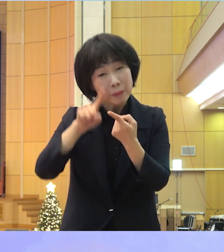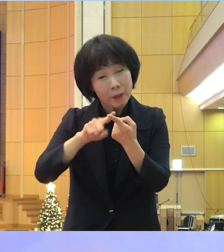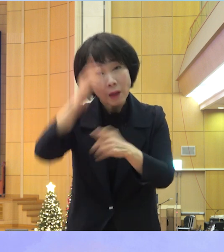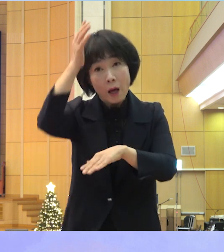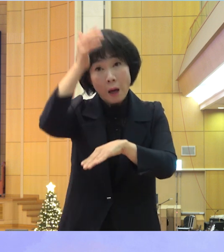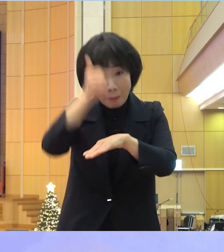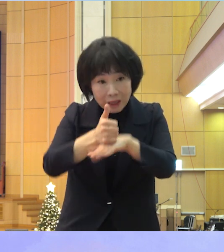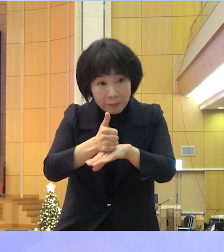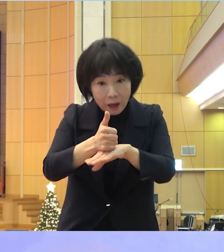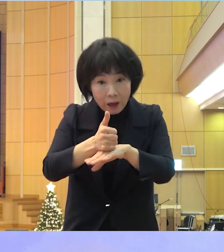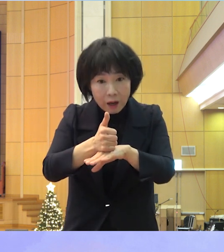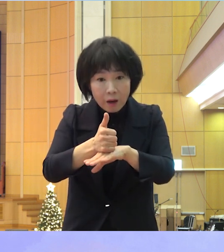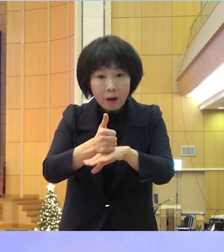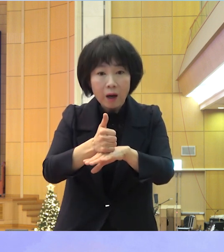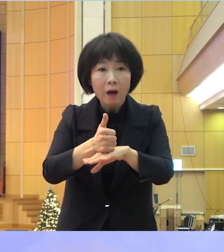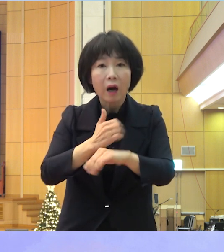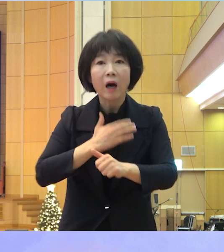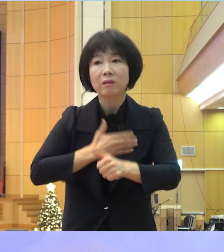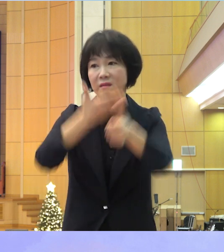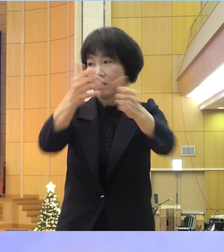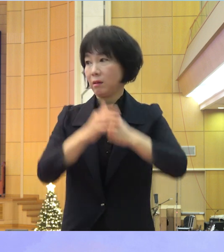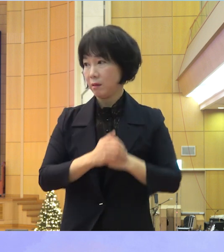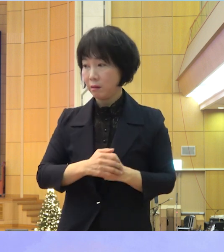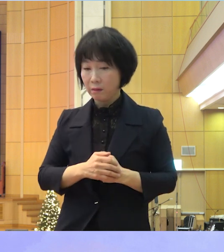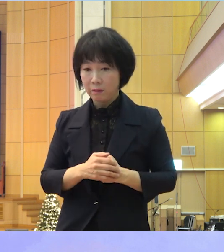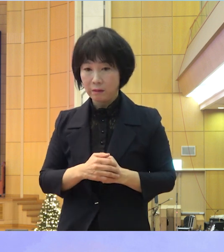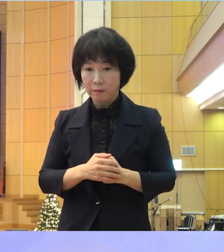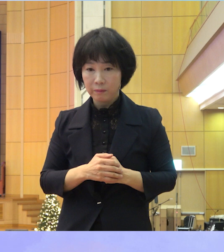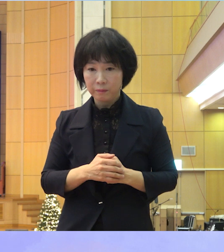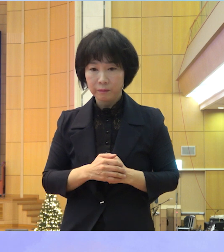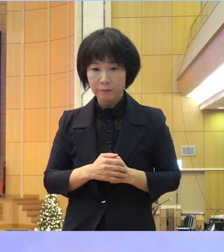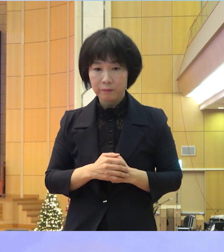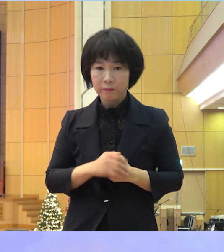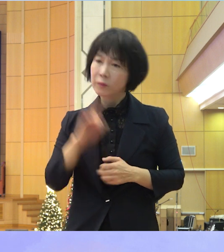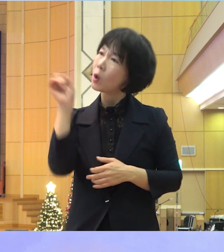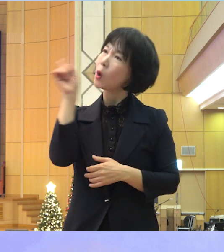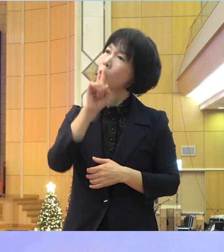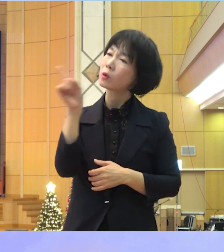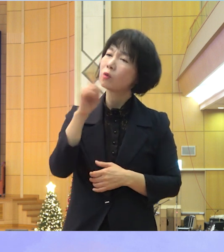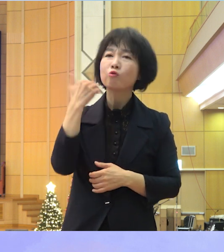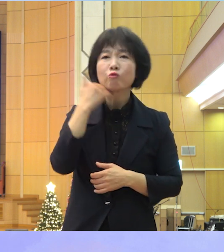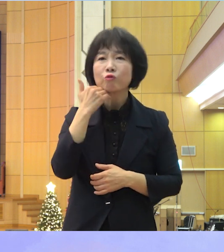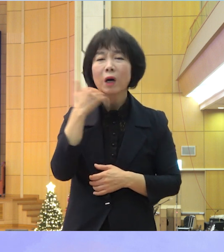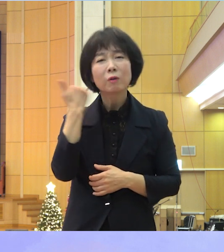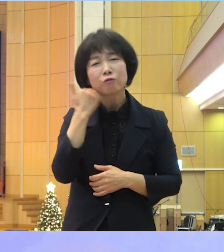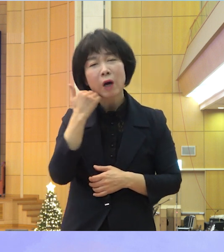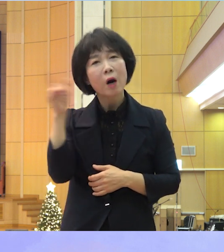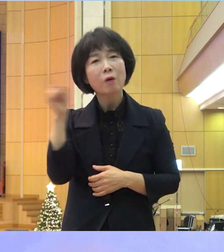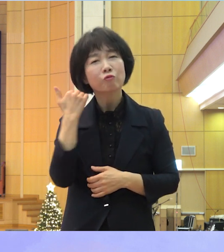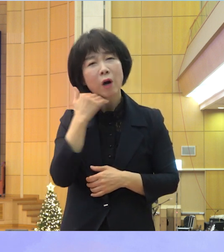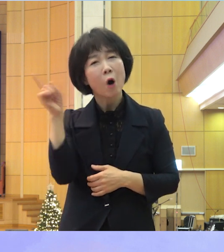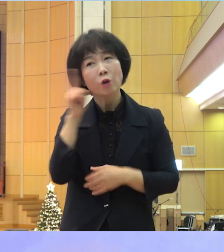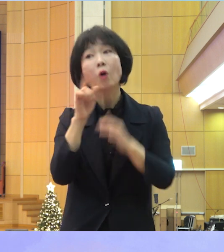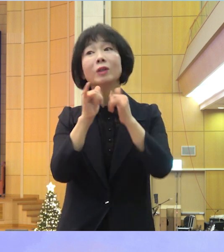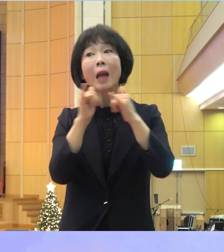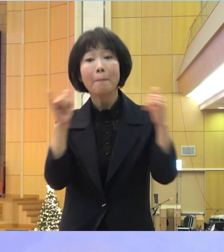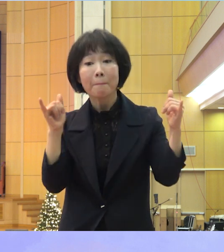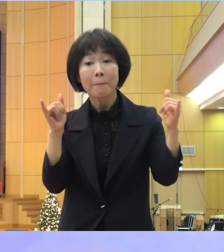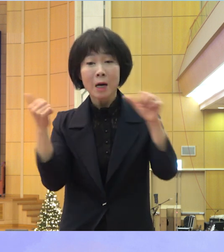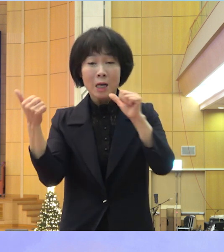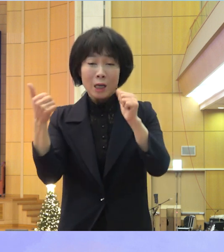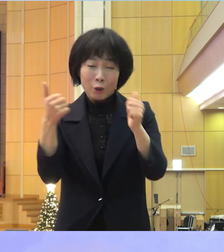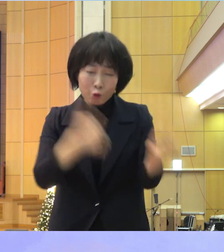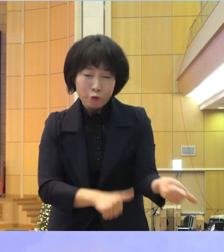마지막에 된 것을 결론적으로 좀 얘기하고 있는데, 어떤 사람은